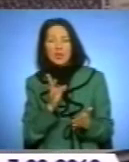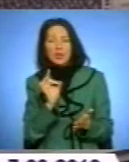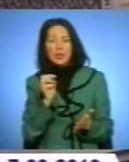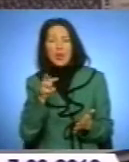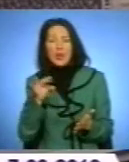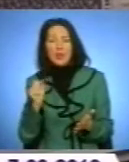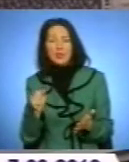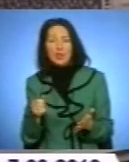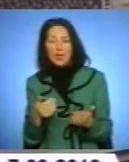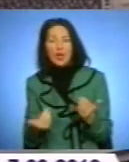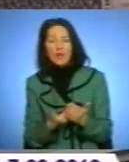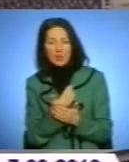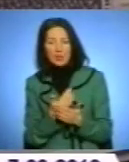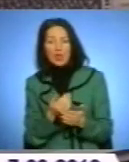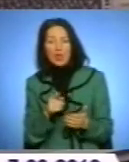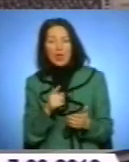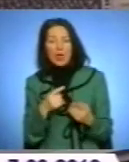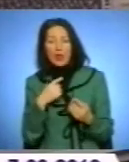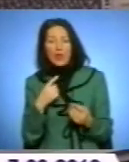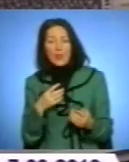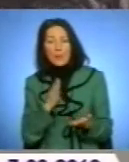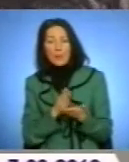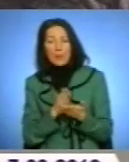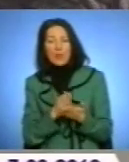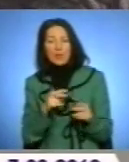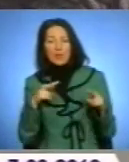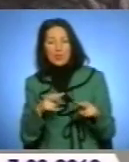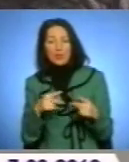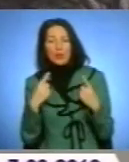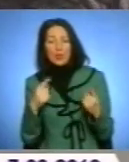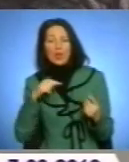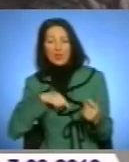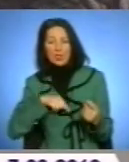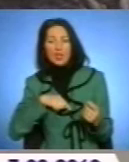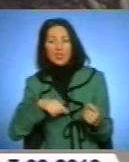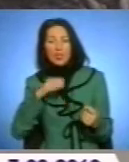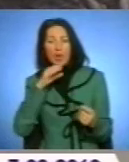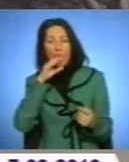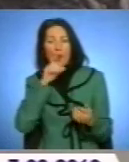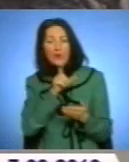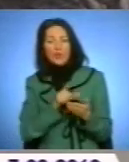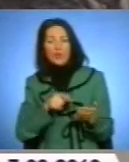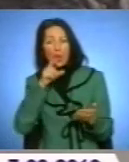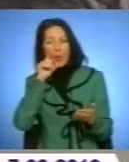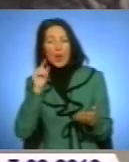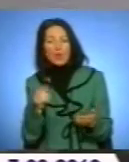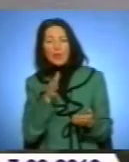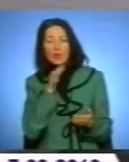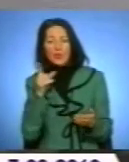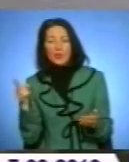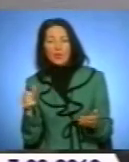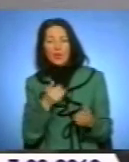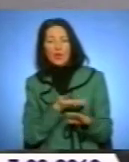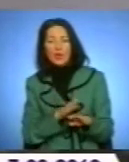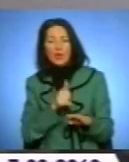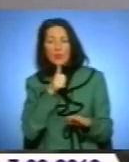значення поета для підтримки національної свідомості і духу народу в часи важких випробувань. Зацікавлять дослідників і світлинна